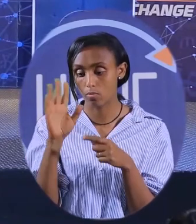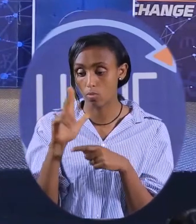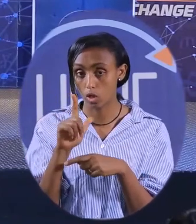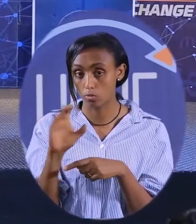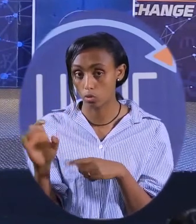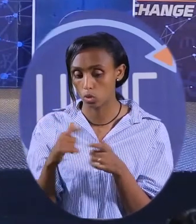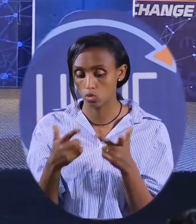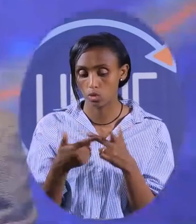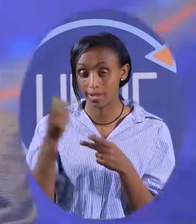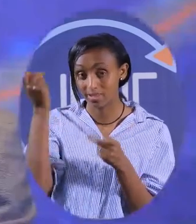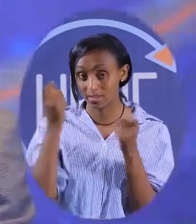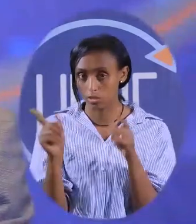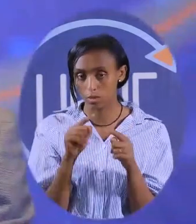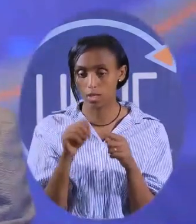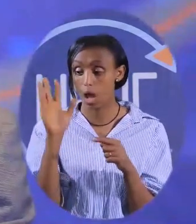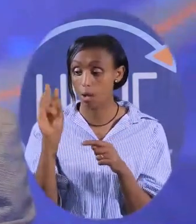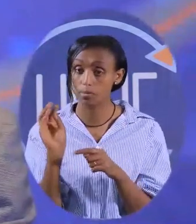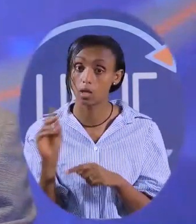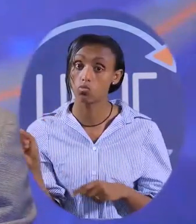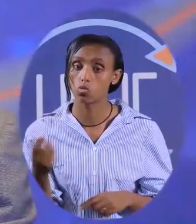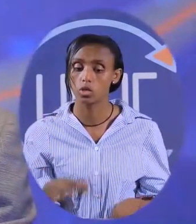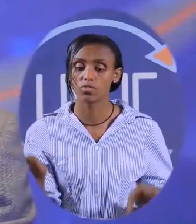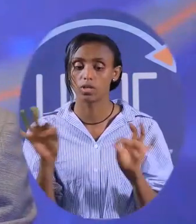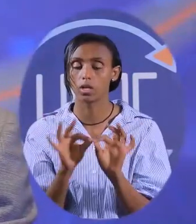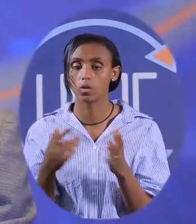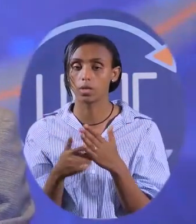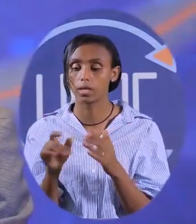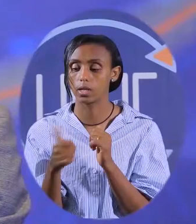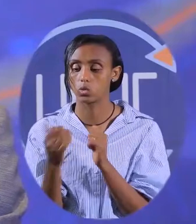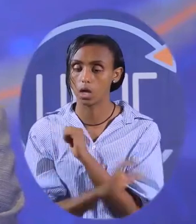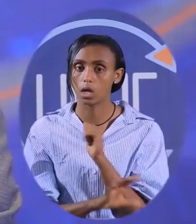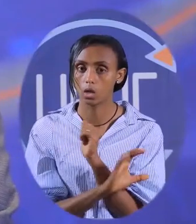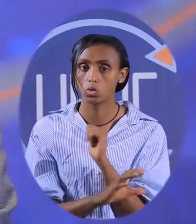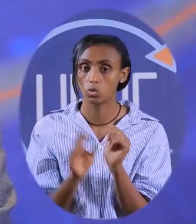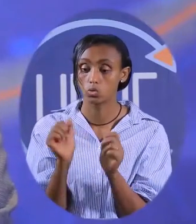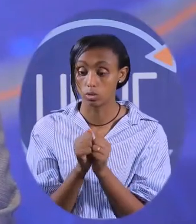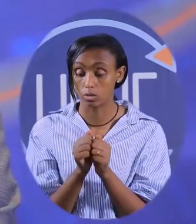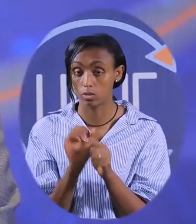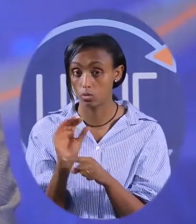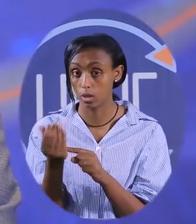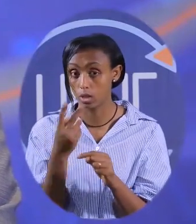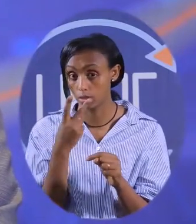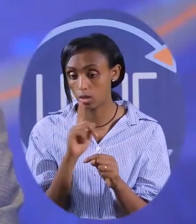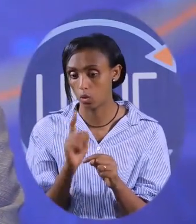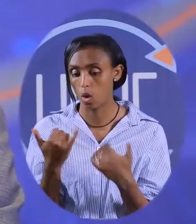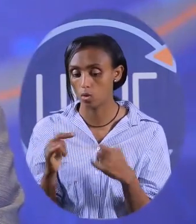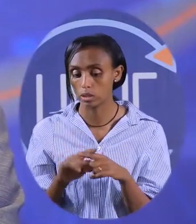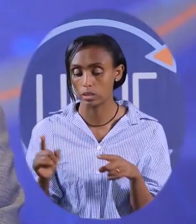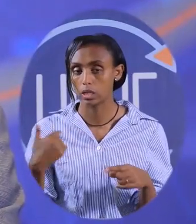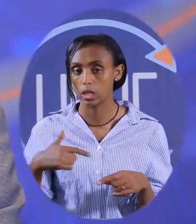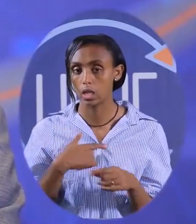እና በሶስተኛ ዲግሪ ደግሞ ቢያንስ እስከ 50 የሚሆኑ ያስፈልጋናል። ይሄ ከሌሎች ሀገሮች ስታንዳርድ ሲነጻጸር ነው። አሁን ግን እኛ